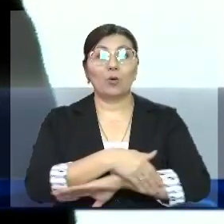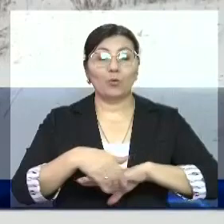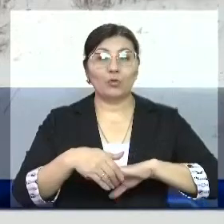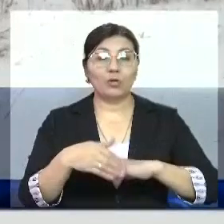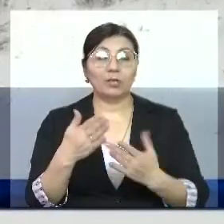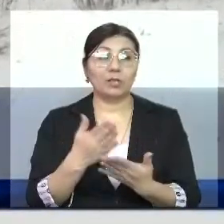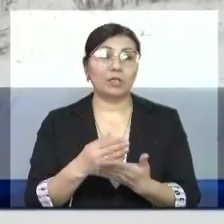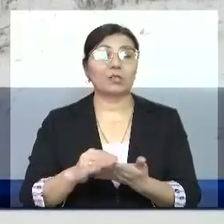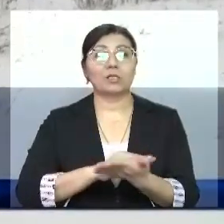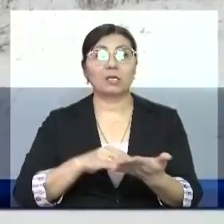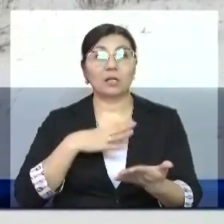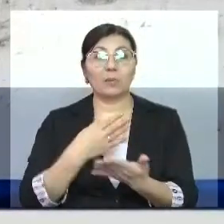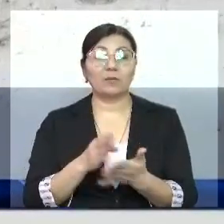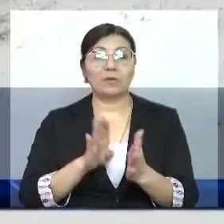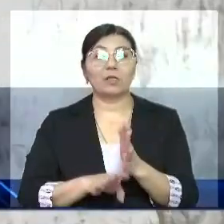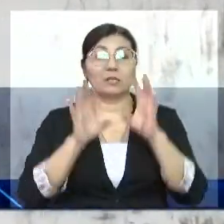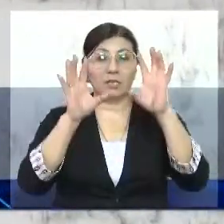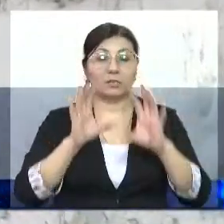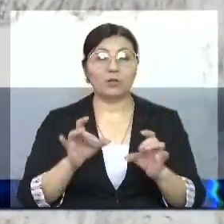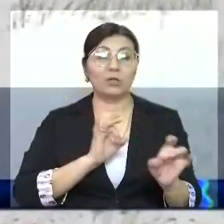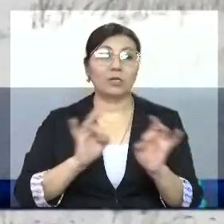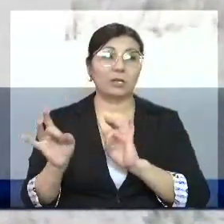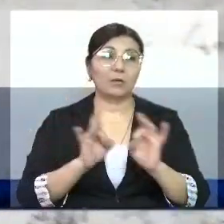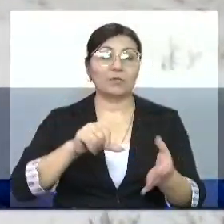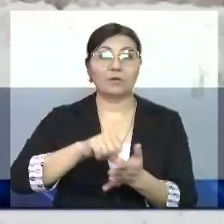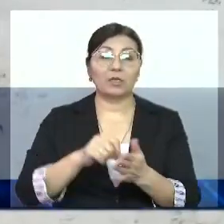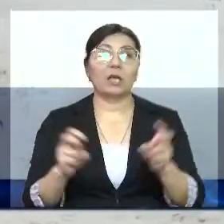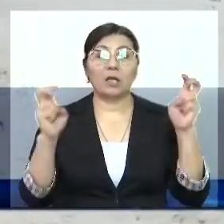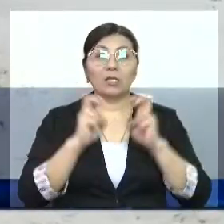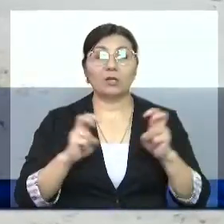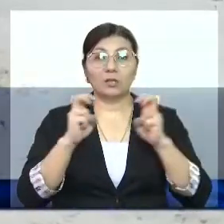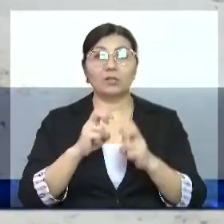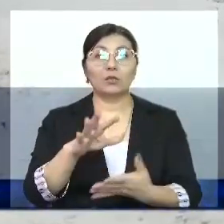орналасқан. Заңсыз қойылған жарнамалар мен нұсқамаларға қатысты тексеру